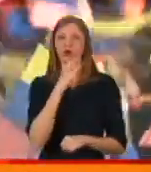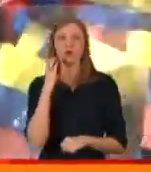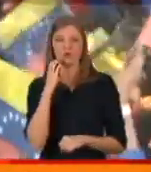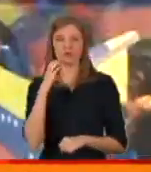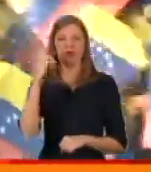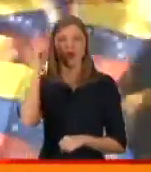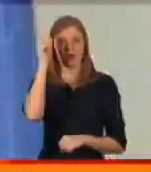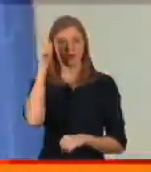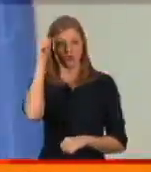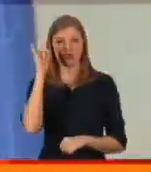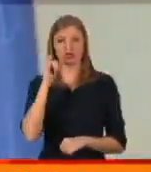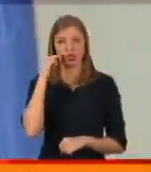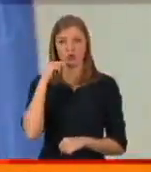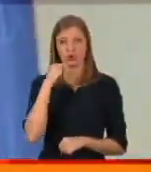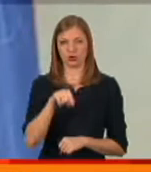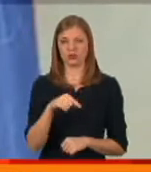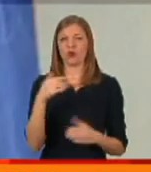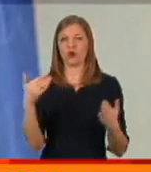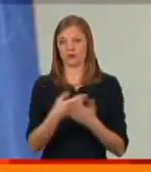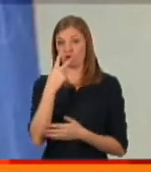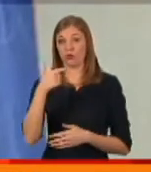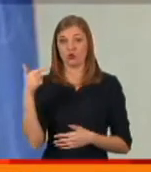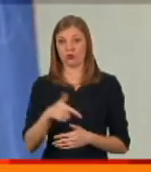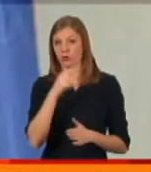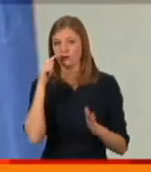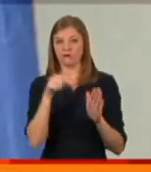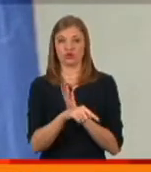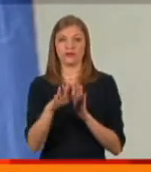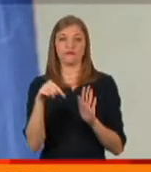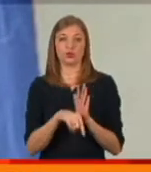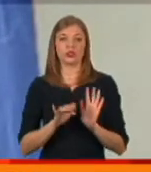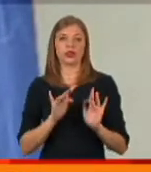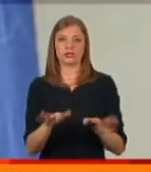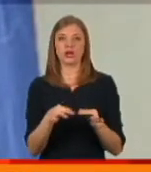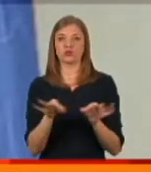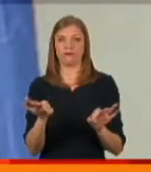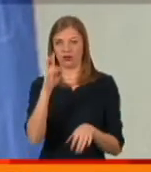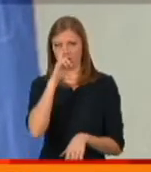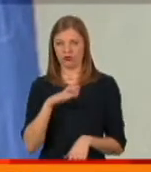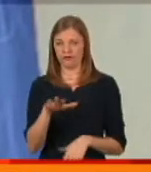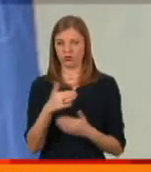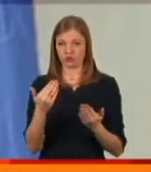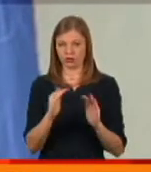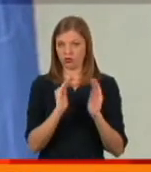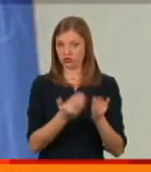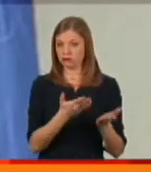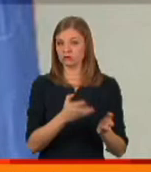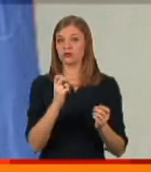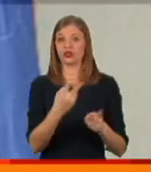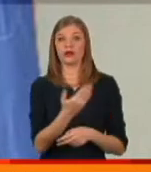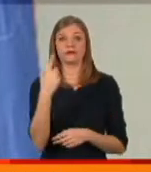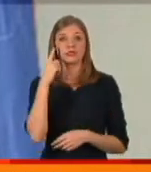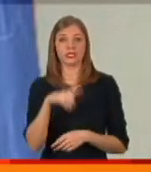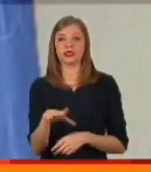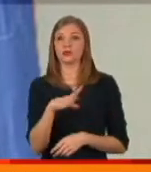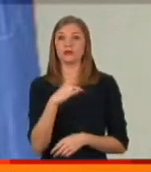Китай та Росія. Не має місце очередне грубіше вмішательство в внутрішні справи суверенного держави. А як ви знаєте,